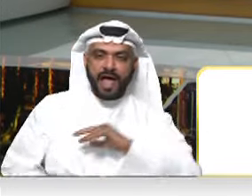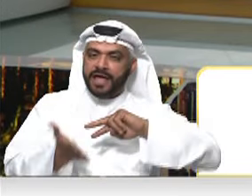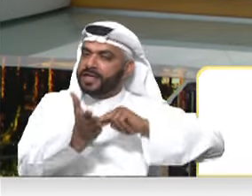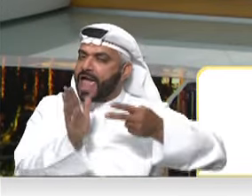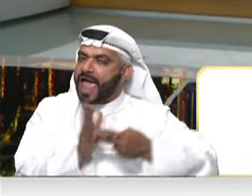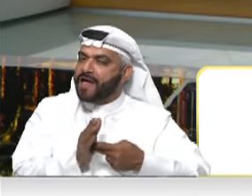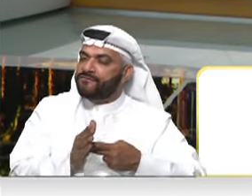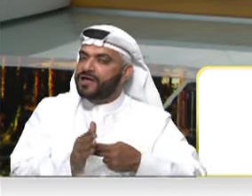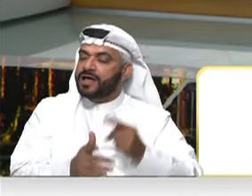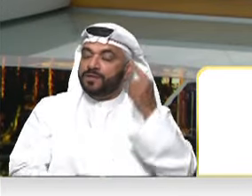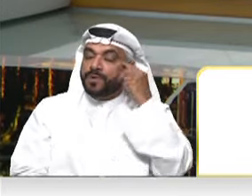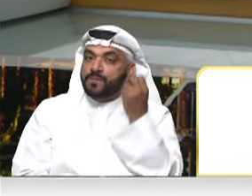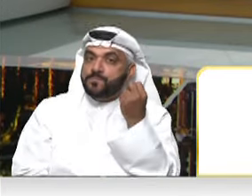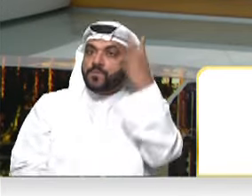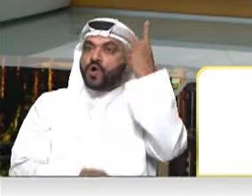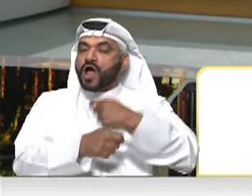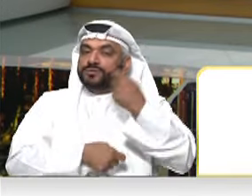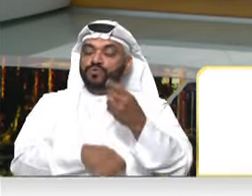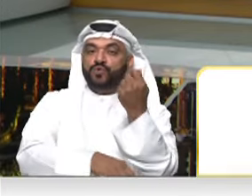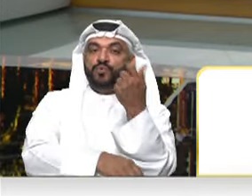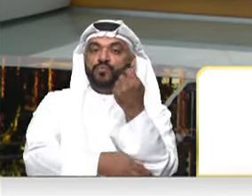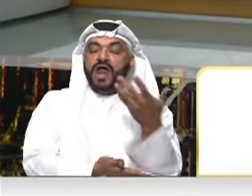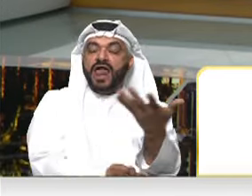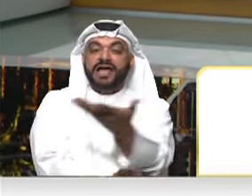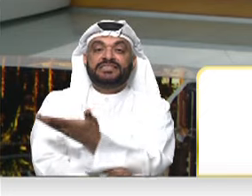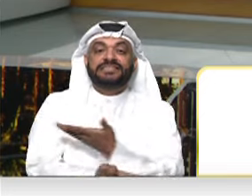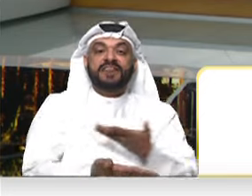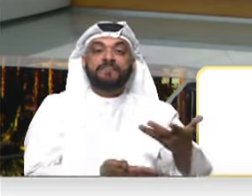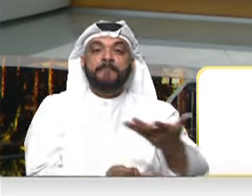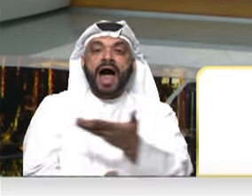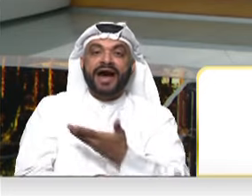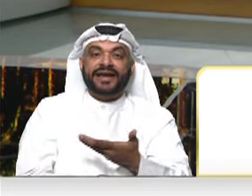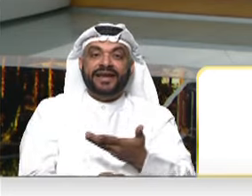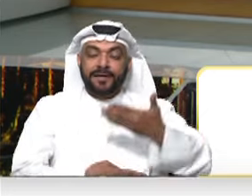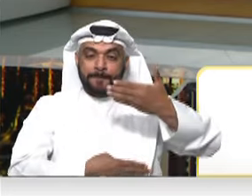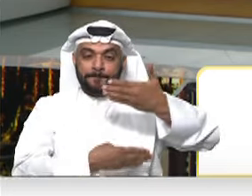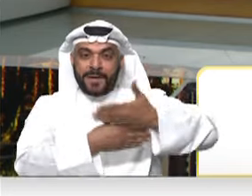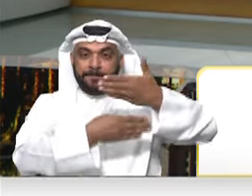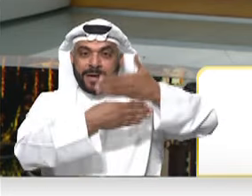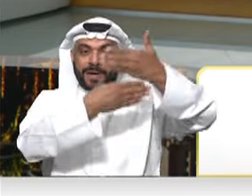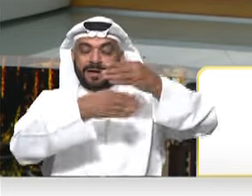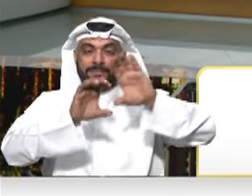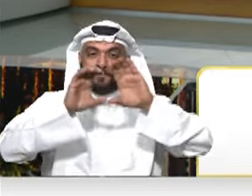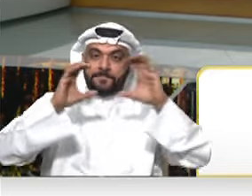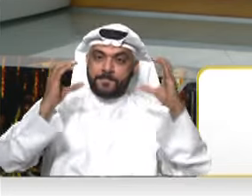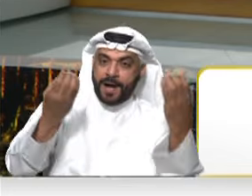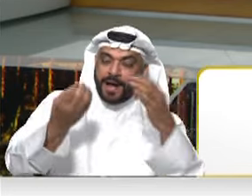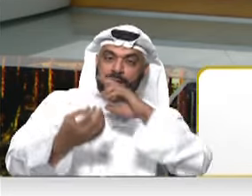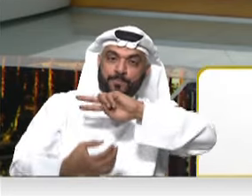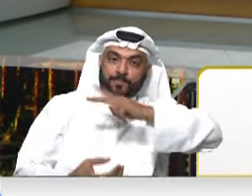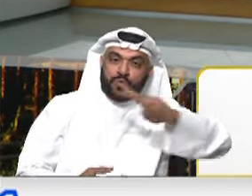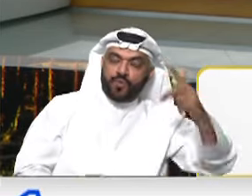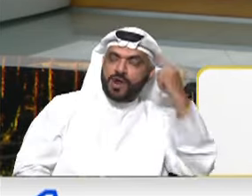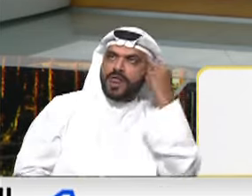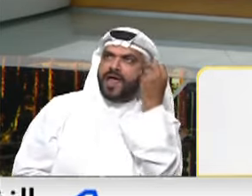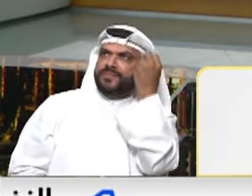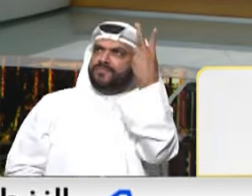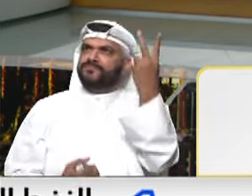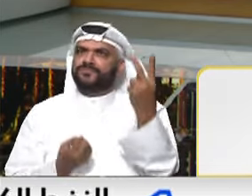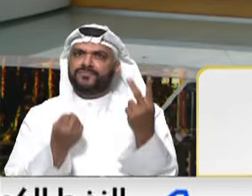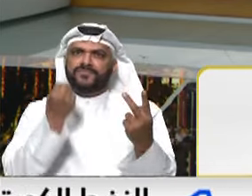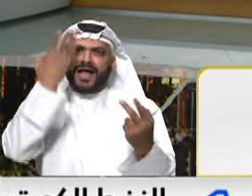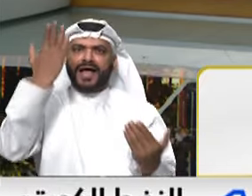التي تهم العقار الاستثماري، حيث يتطلب الأمر إلى طرح عدد من الأفكار والتصورات